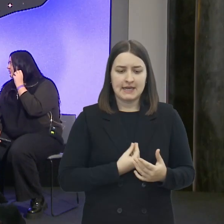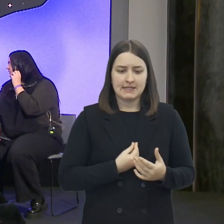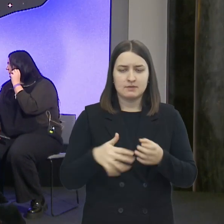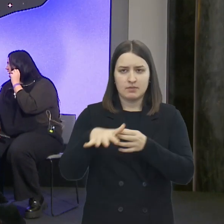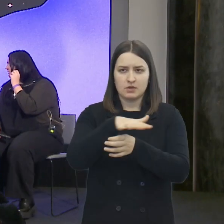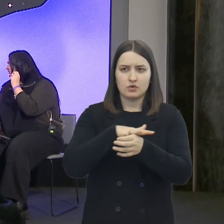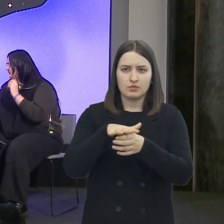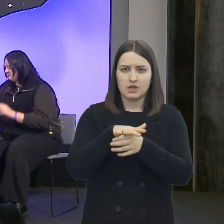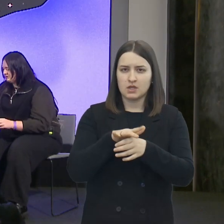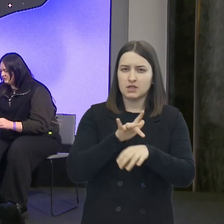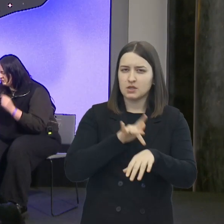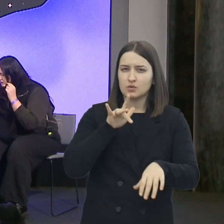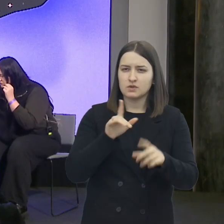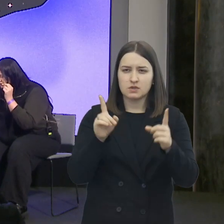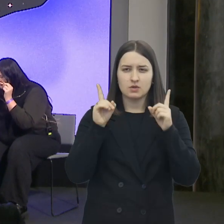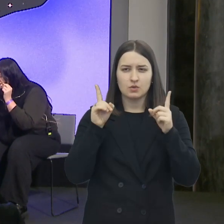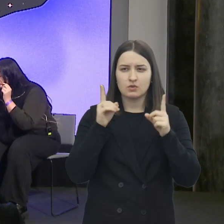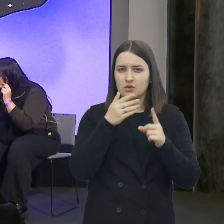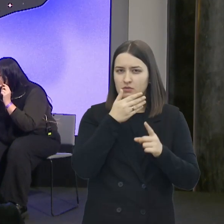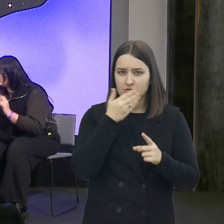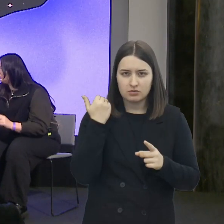tad sunku išmatuoti tą